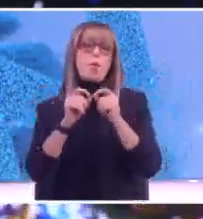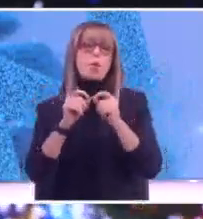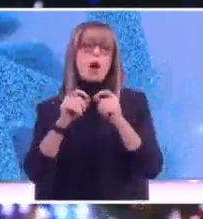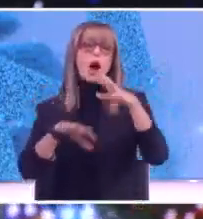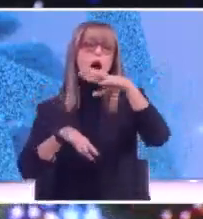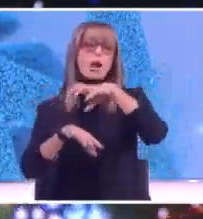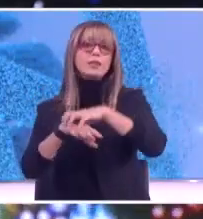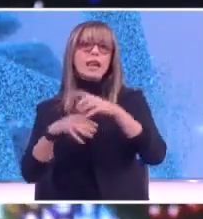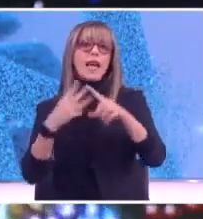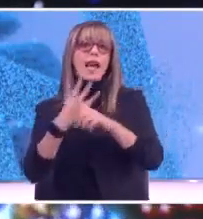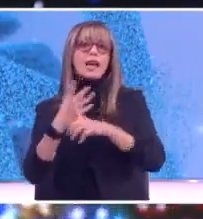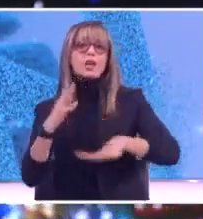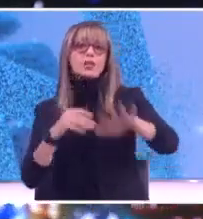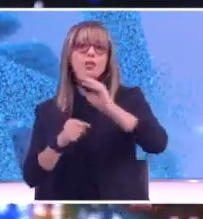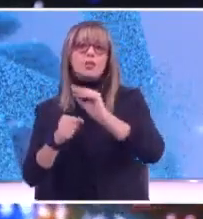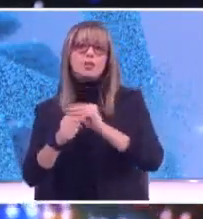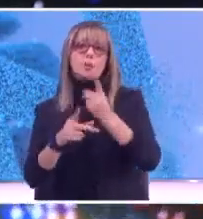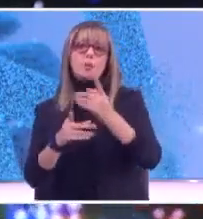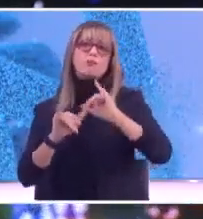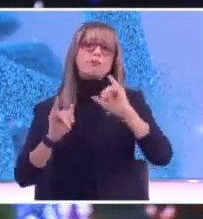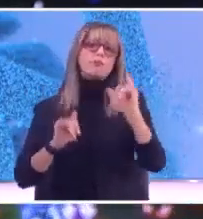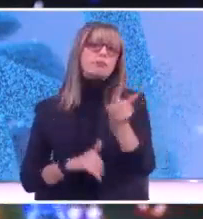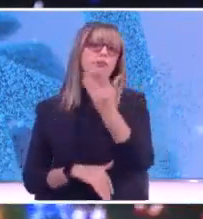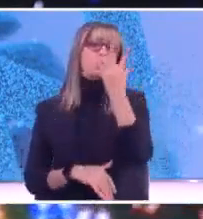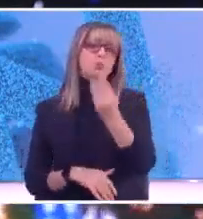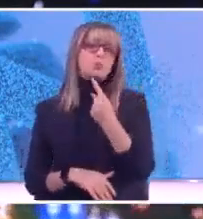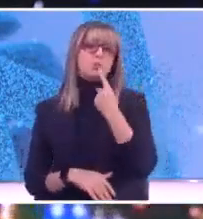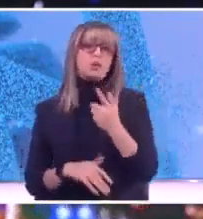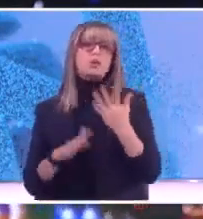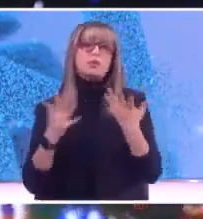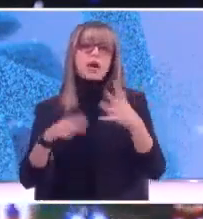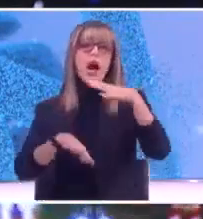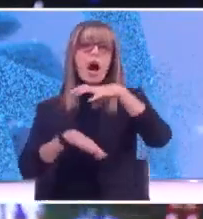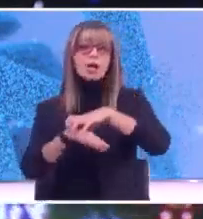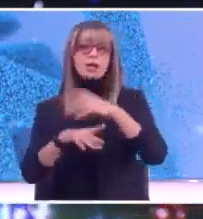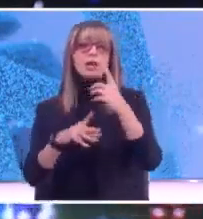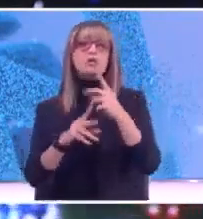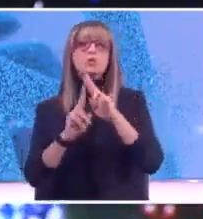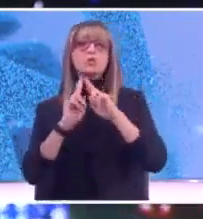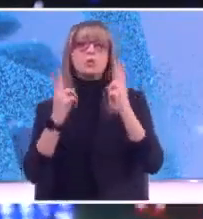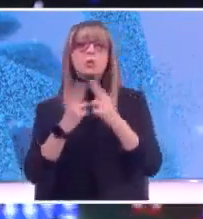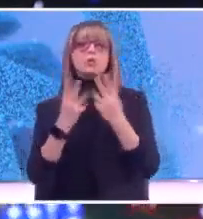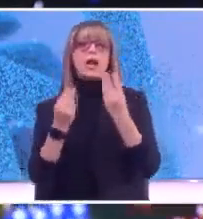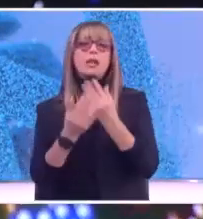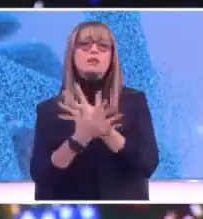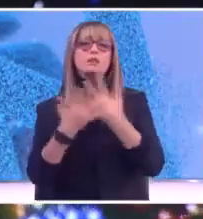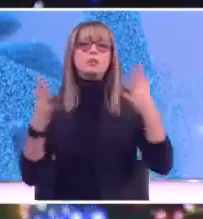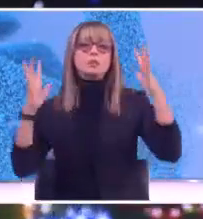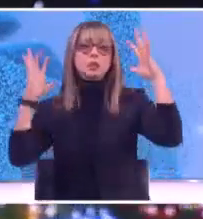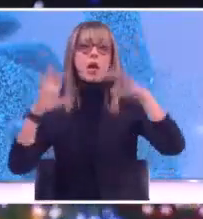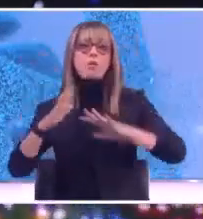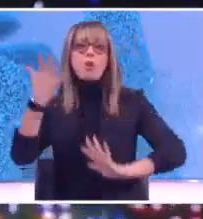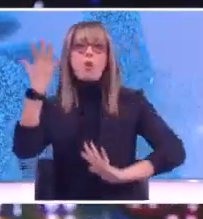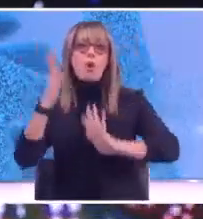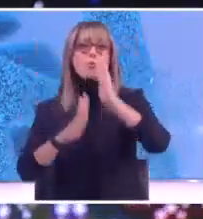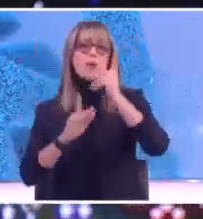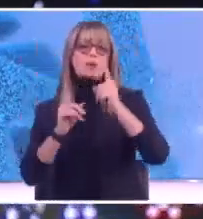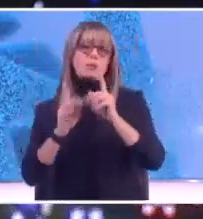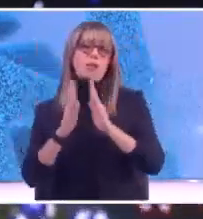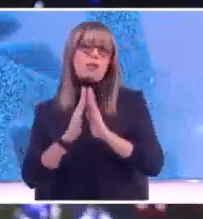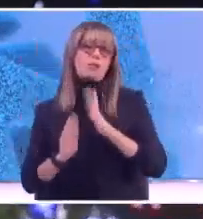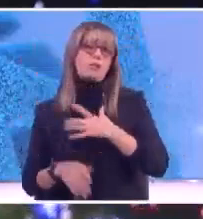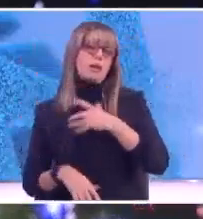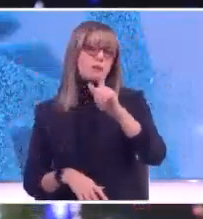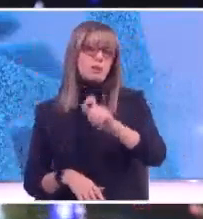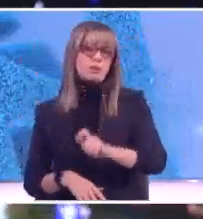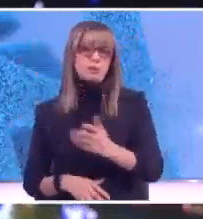Adası'nın ekolojisi için tam bir felaket olarak niteleniyor. Zira ada dünyanın en büyük yağmur ormanlarından birine ev